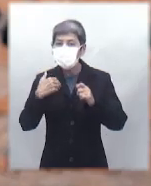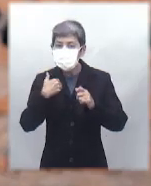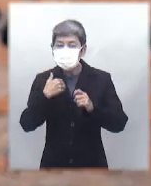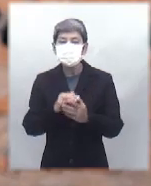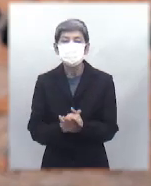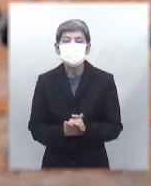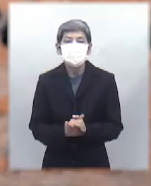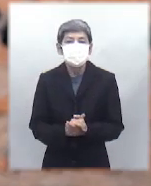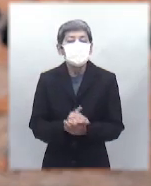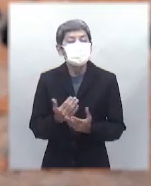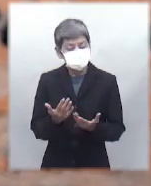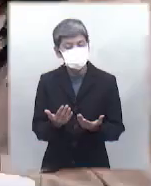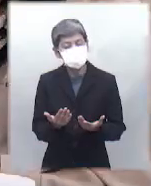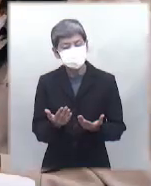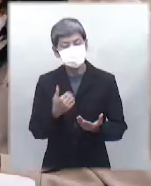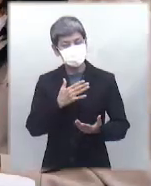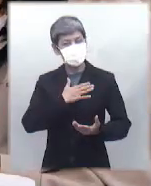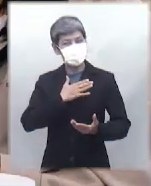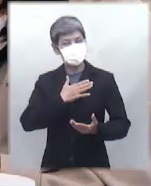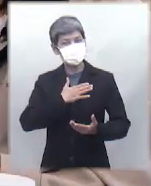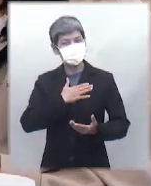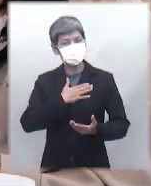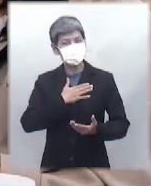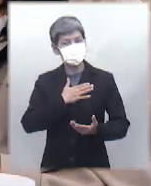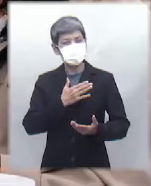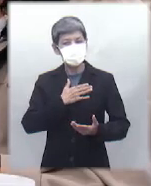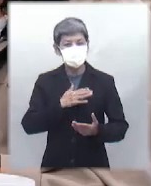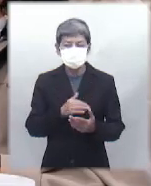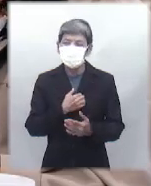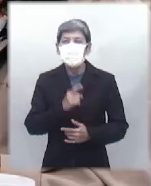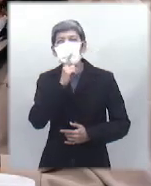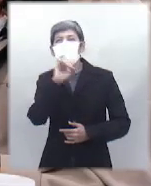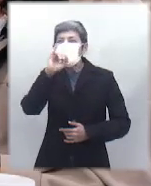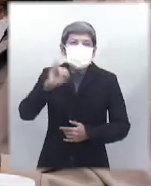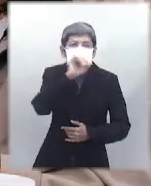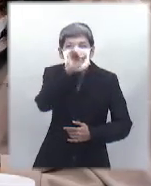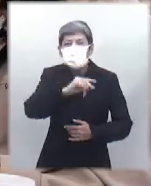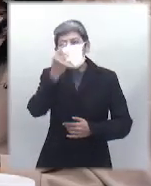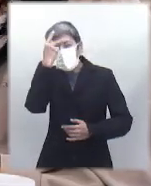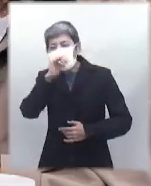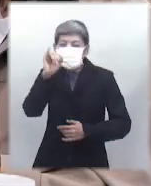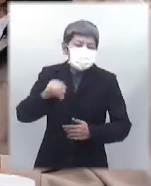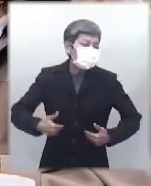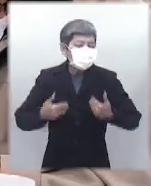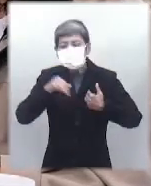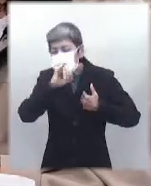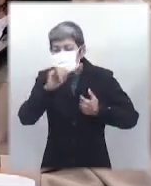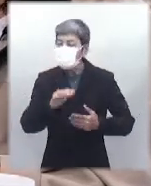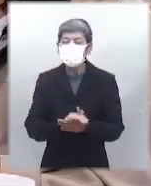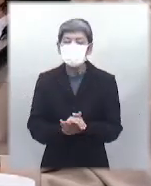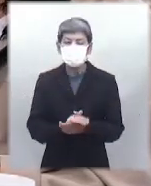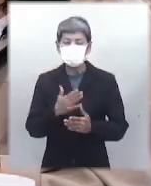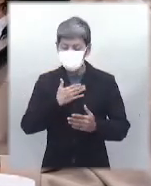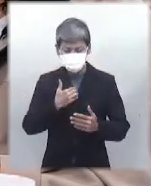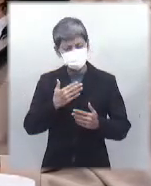เนี่ยก็คือความแน่นอนแล้วบางทีเราก็โทษฟ้าดินโทษเทวดาโทษชะตาชีวิตเราอะไรอย่างนี้ไว้ทำไม